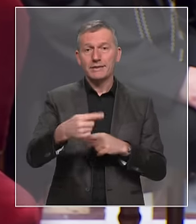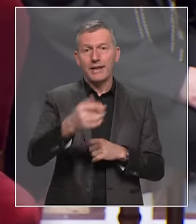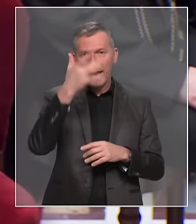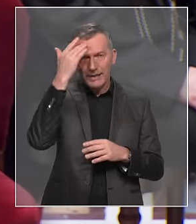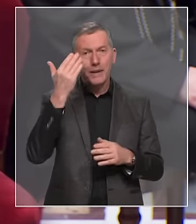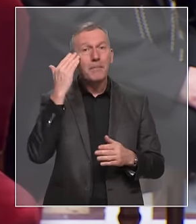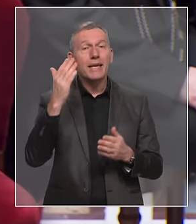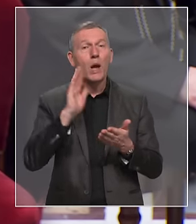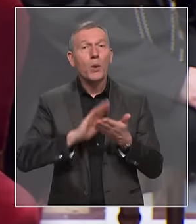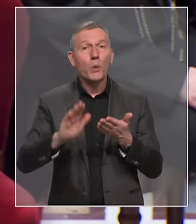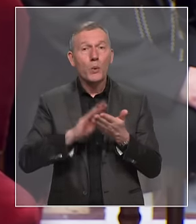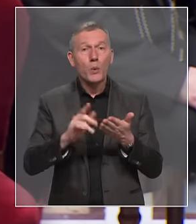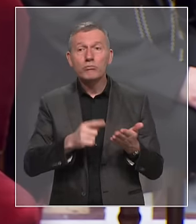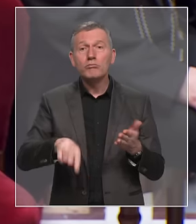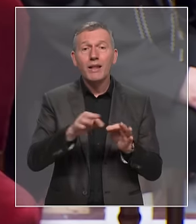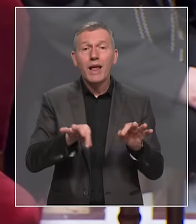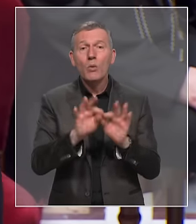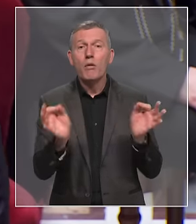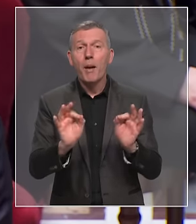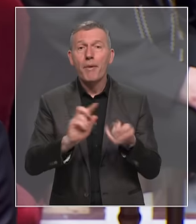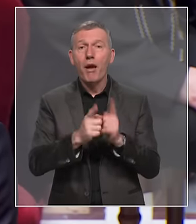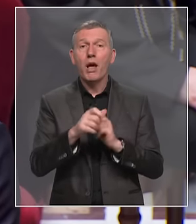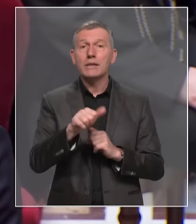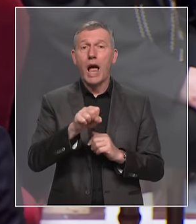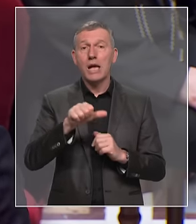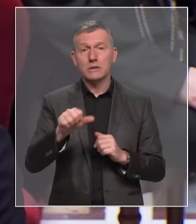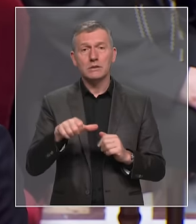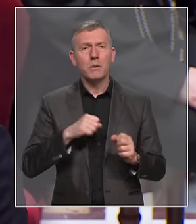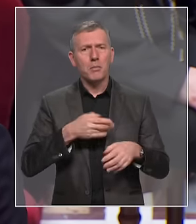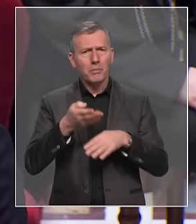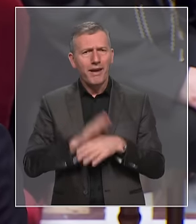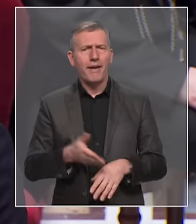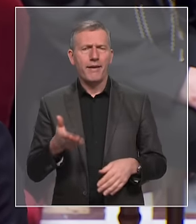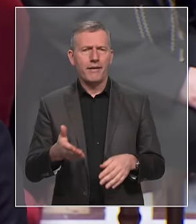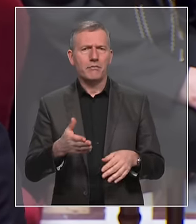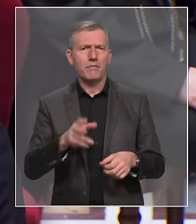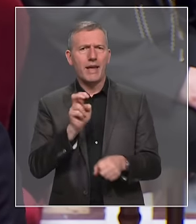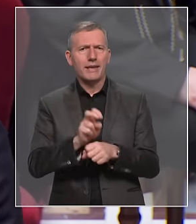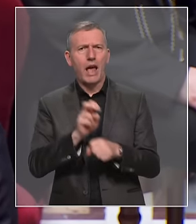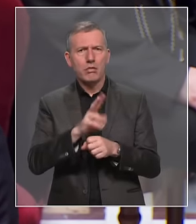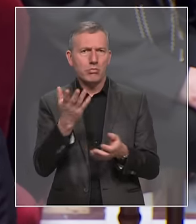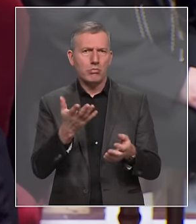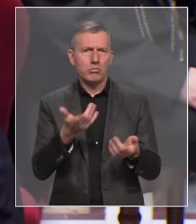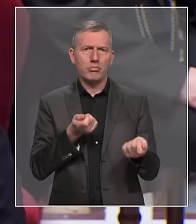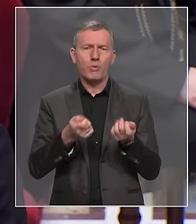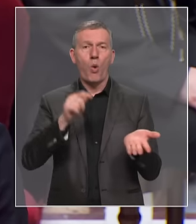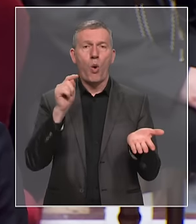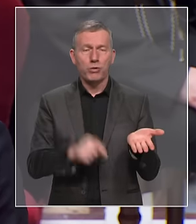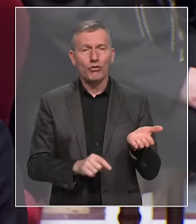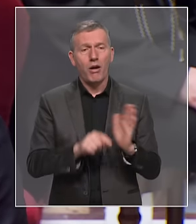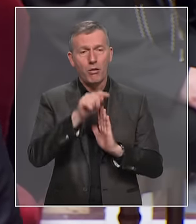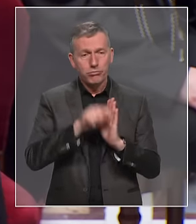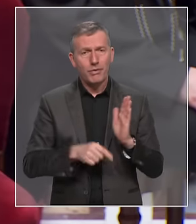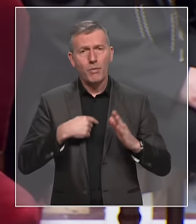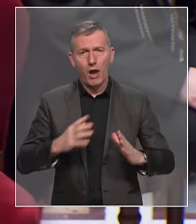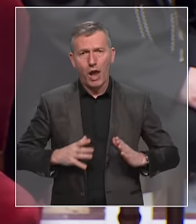n'était pas le cas, dans les territoires qui ne seront pas couverts par un SAS, j'étais prêt à rétablir des obligations de garde. Là aussi, je tiendrai les engagements que j'ai